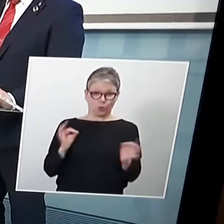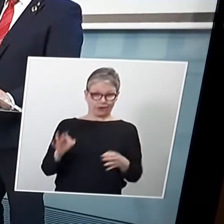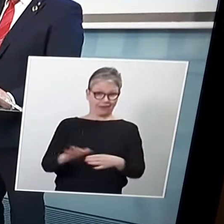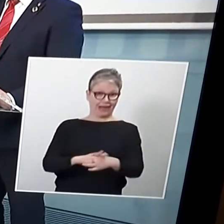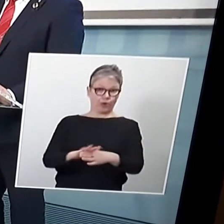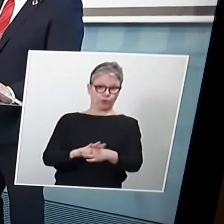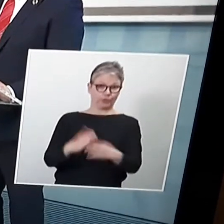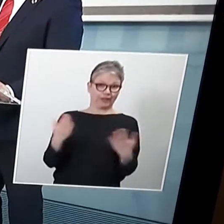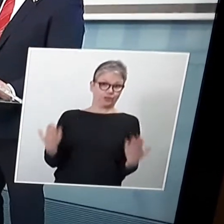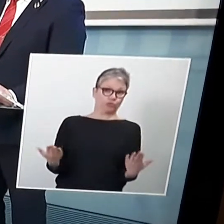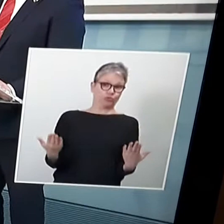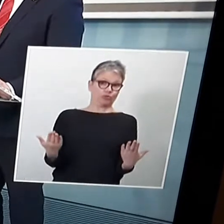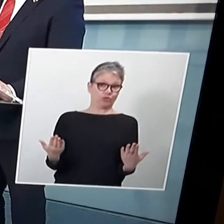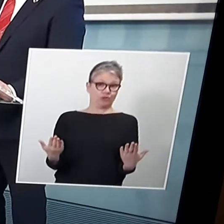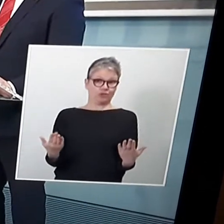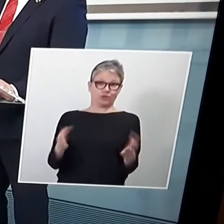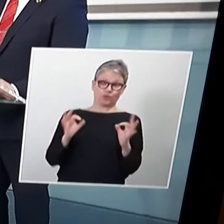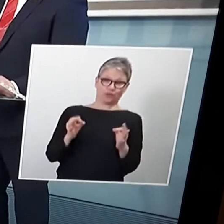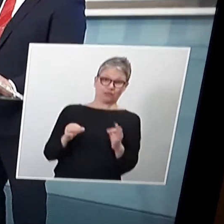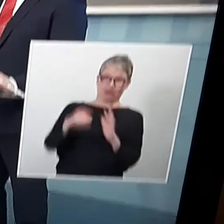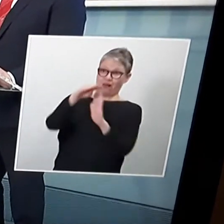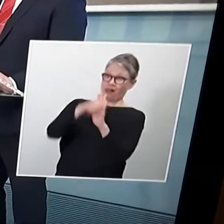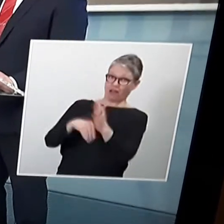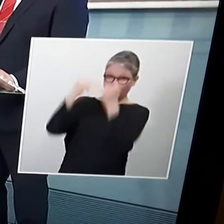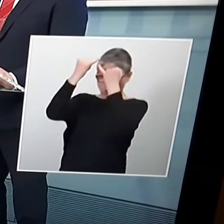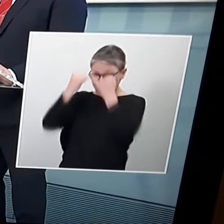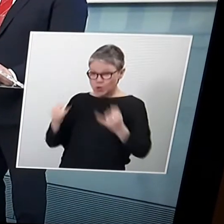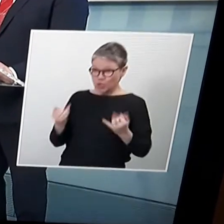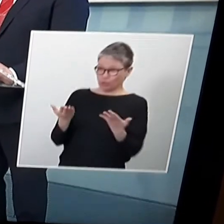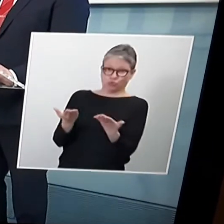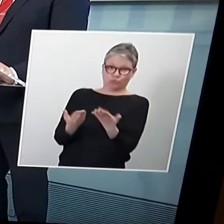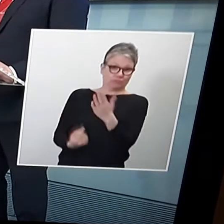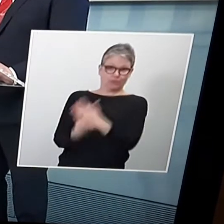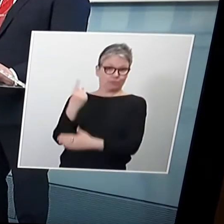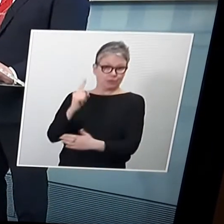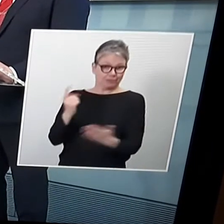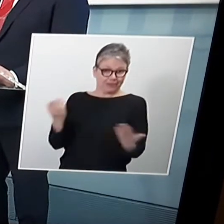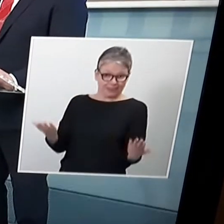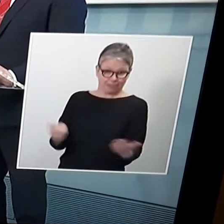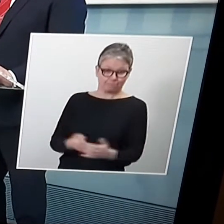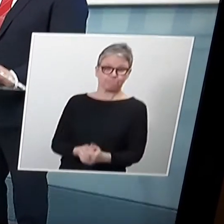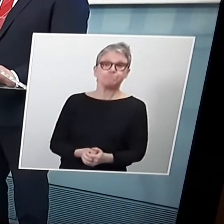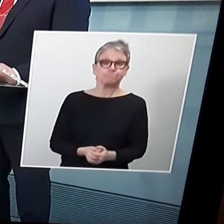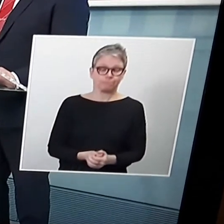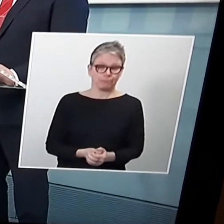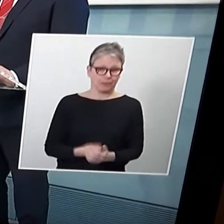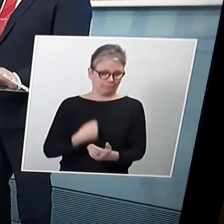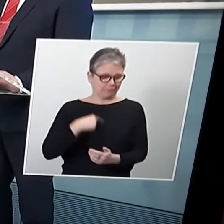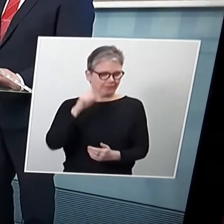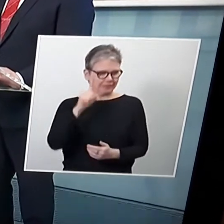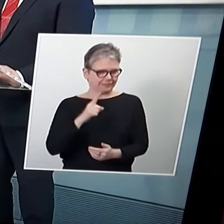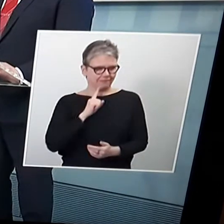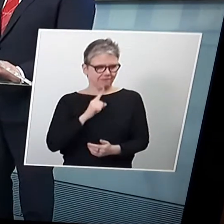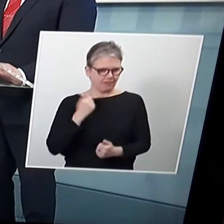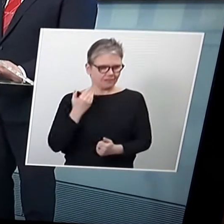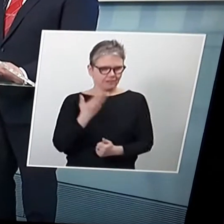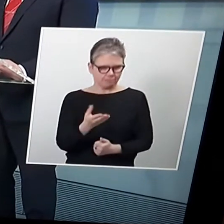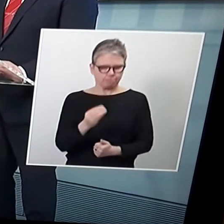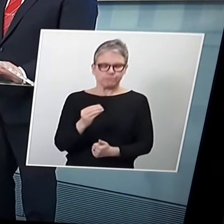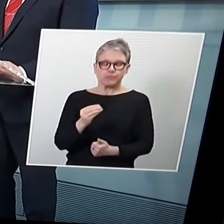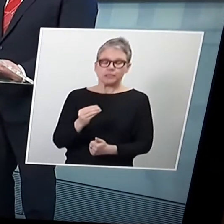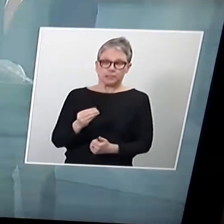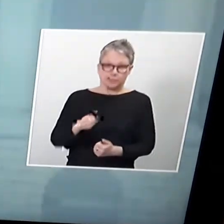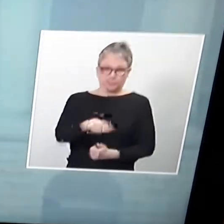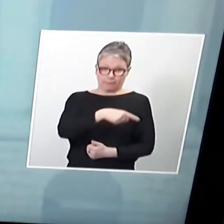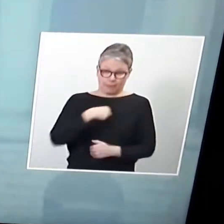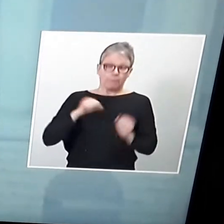käytännössä legitimiteetille ja lain kunnioitukselle? Jos minä aloitan vastaamaan tähän. Meidän on tietenkin luotettava